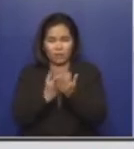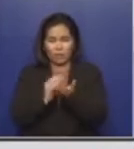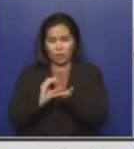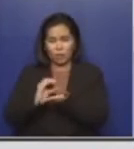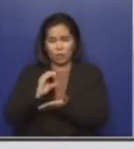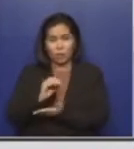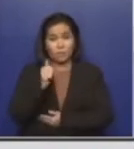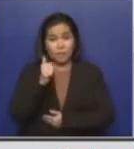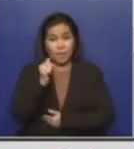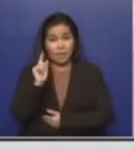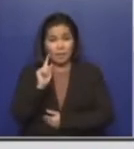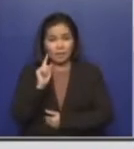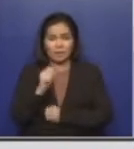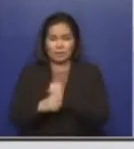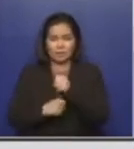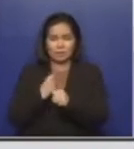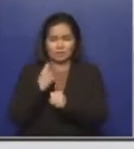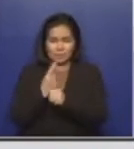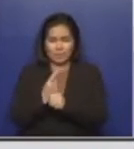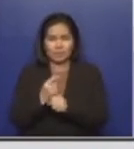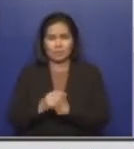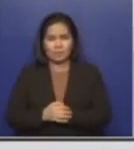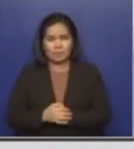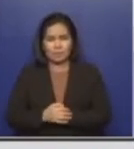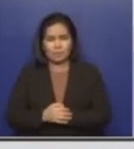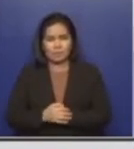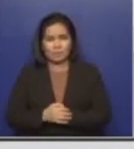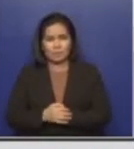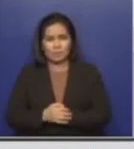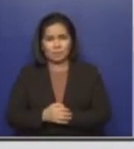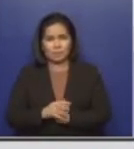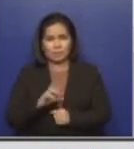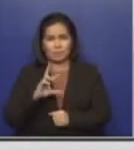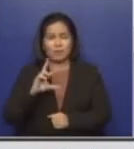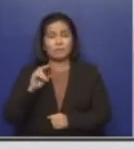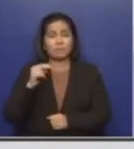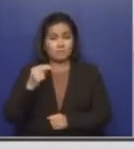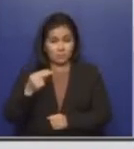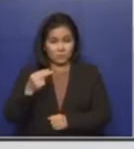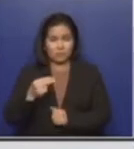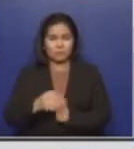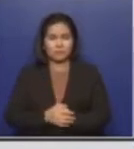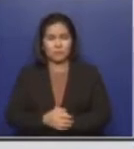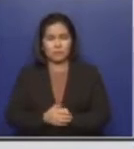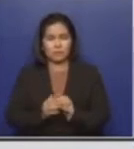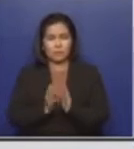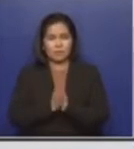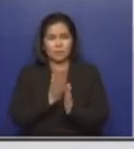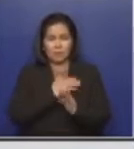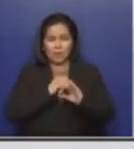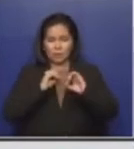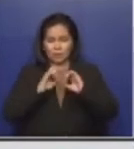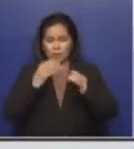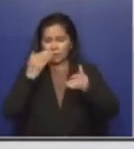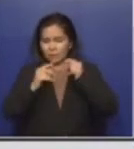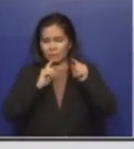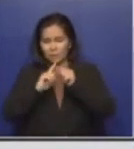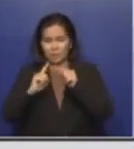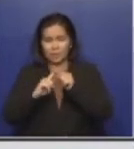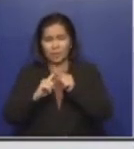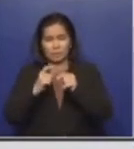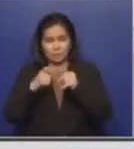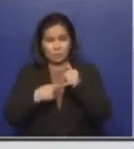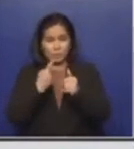กทั้งปีอ่ะตกแค่30,000นักกิจการทั้งพระทั้งสอนอะไรนะครับ